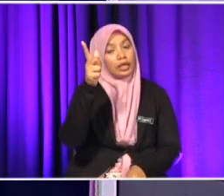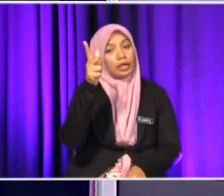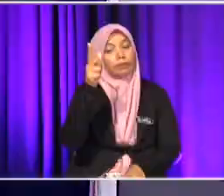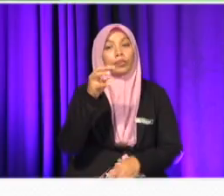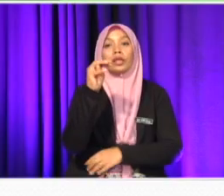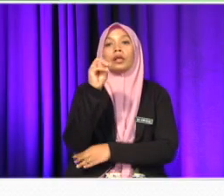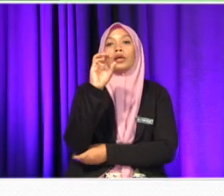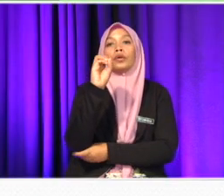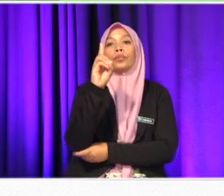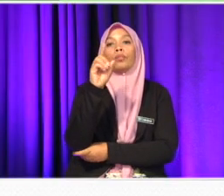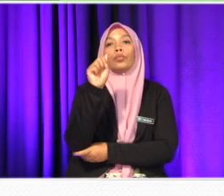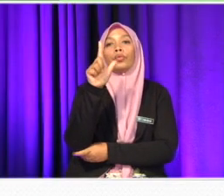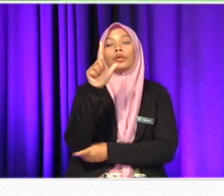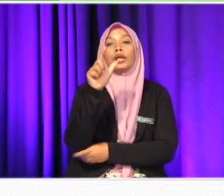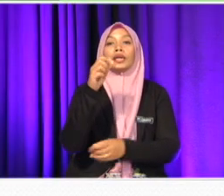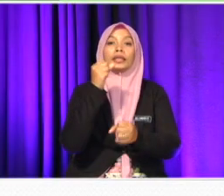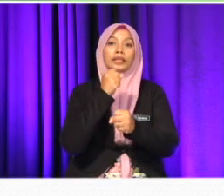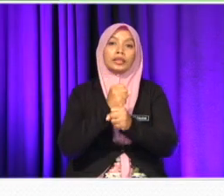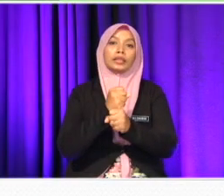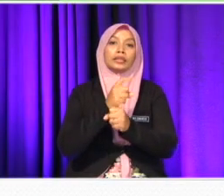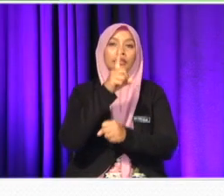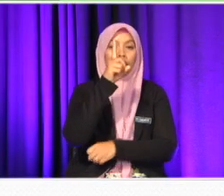Itu bawahnya dan 100